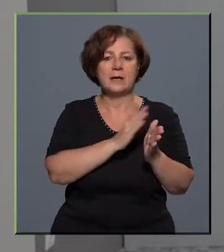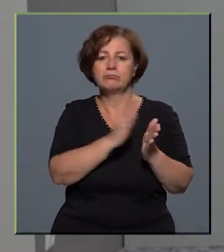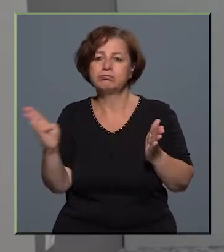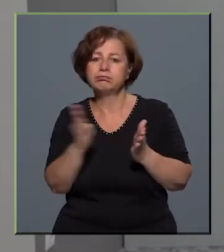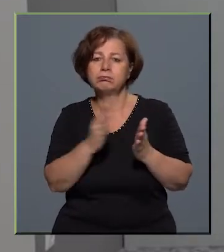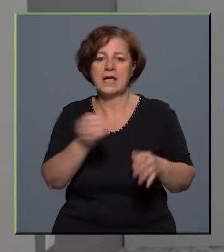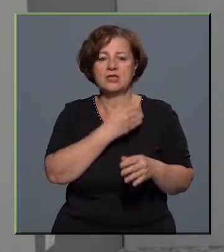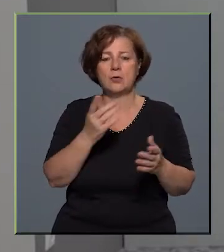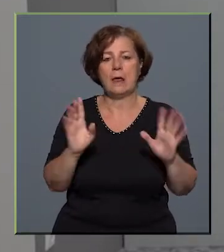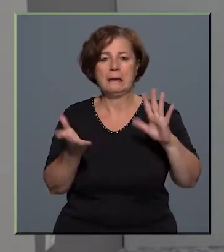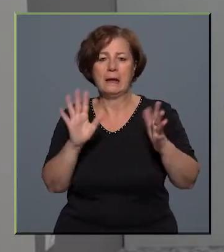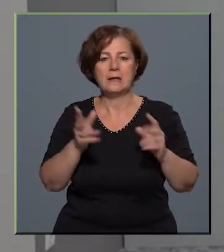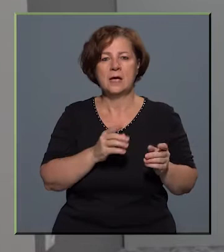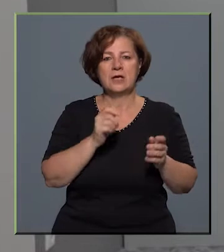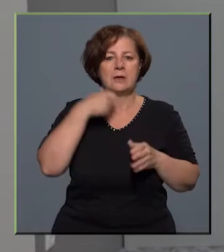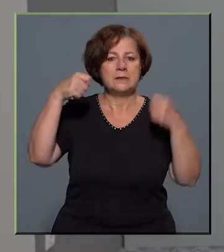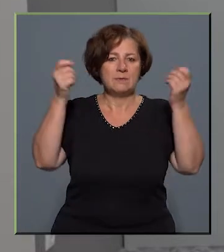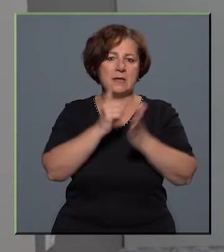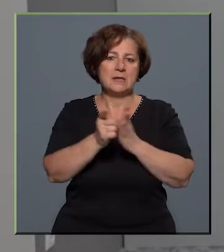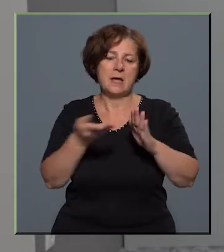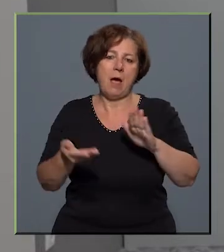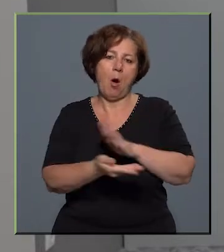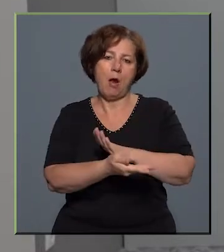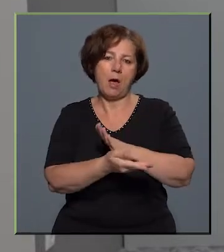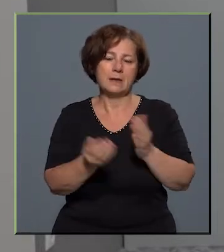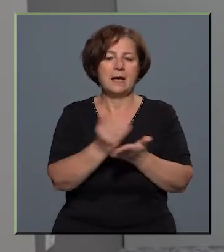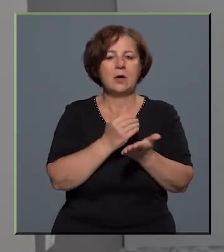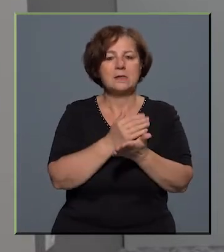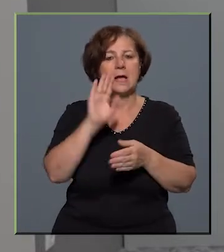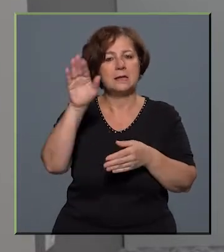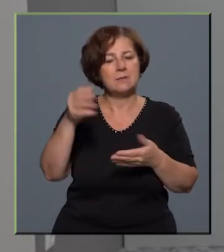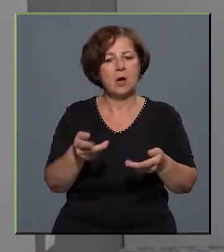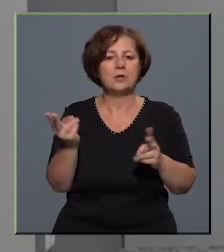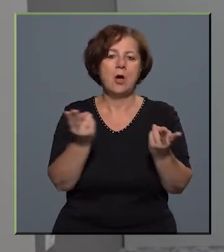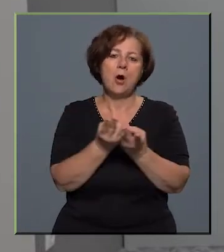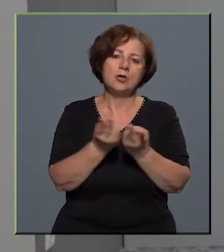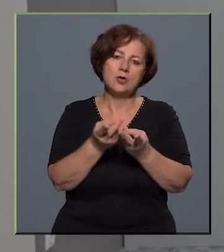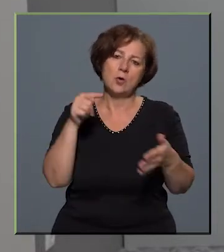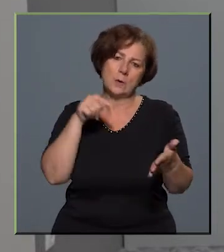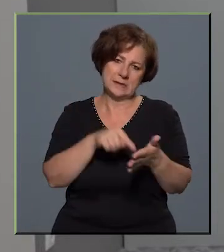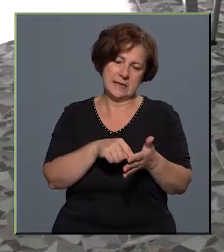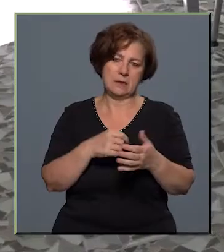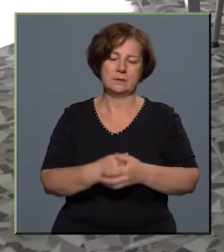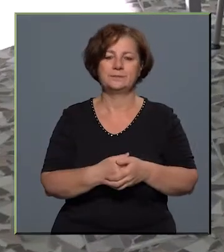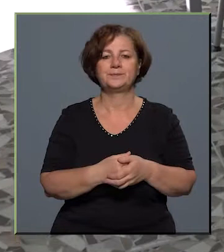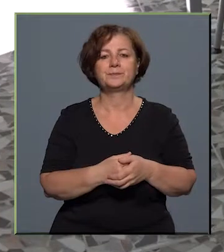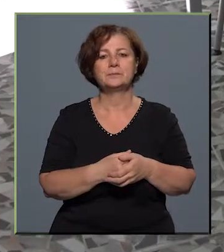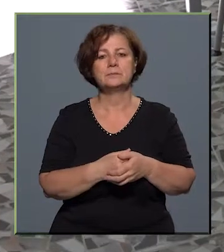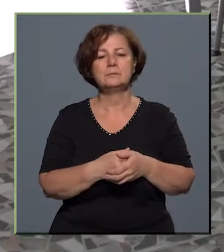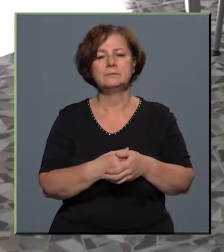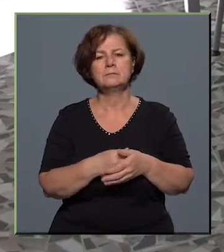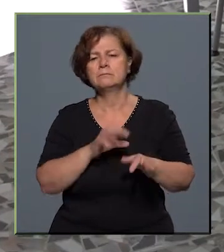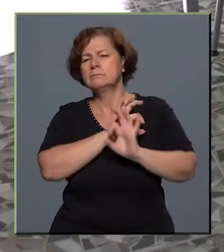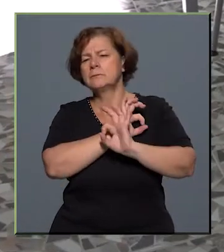ahova ideiglenesen az építkezés ideje alatt lehet használni majd hasonló szíra, mint a szervációsnál.